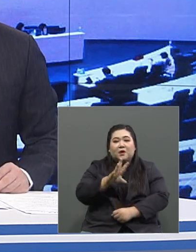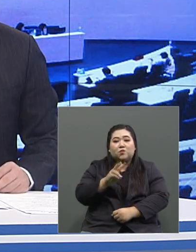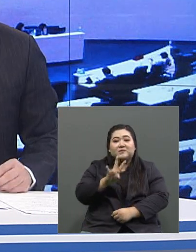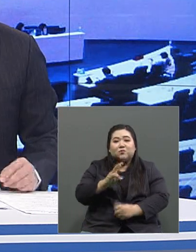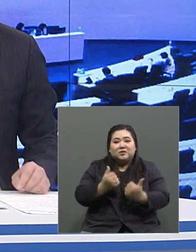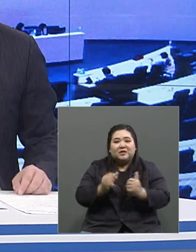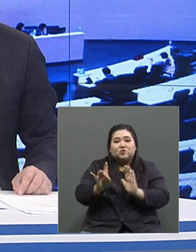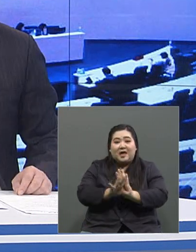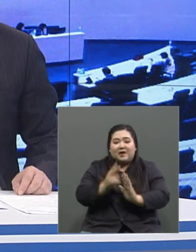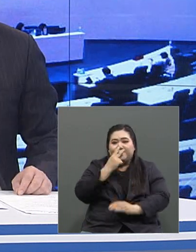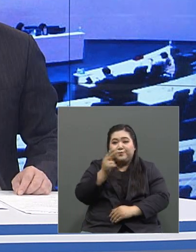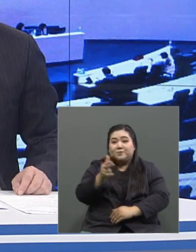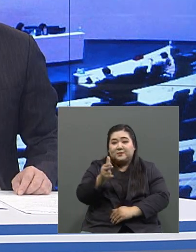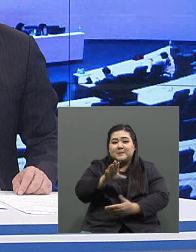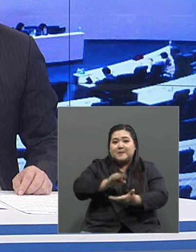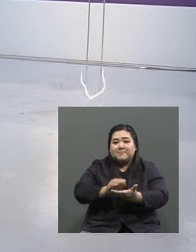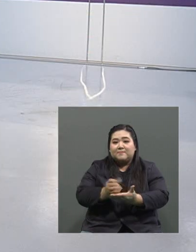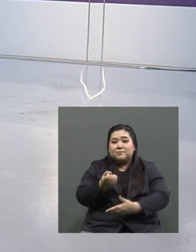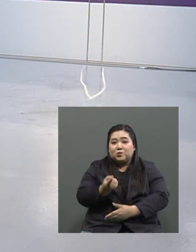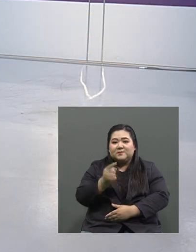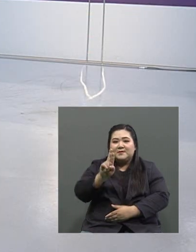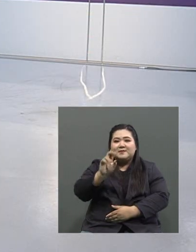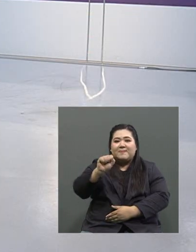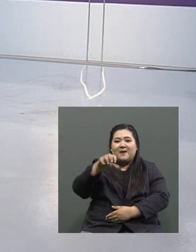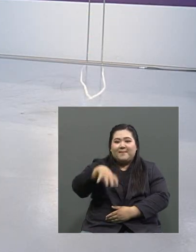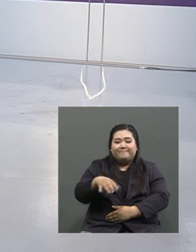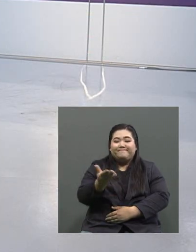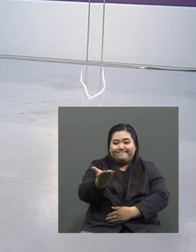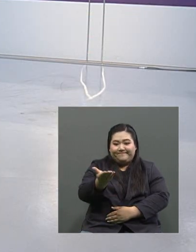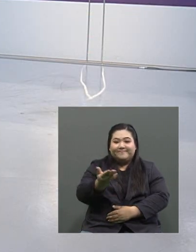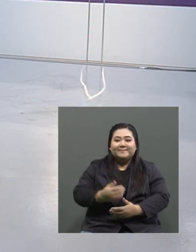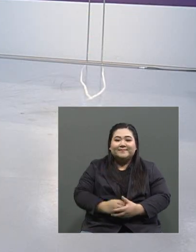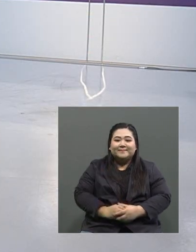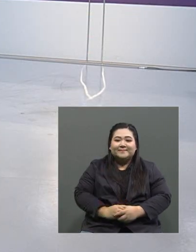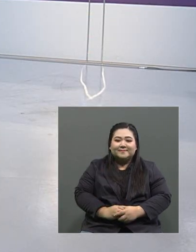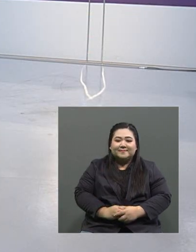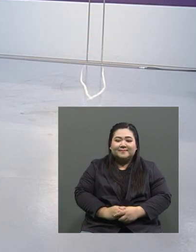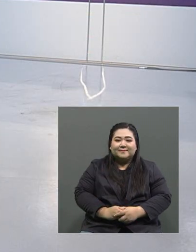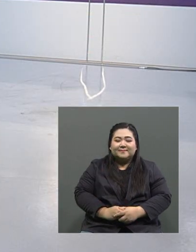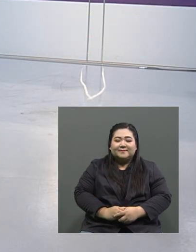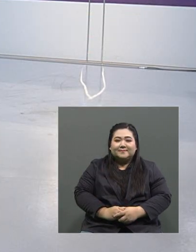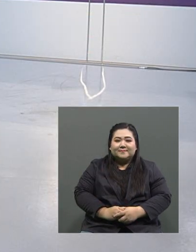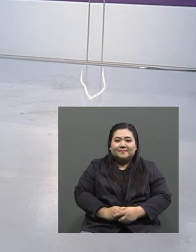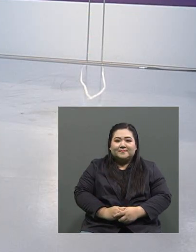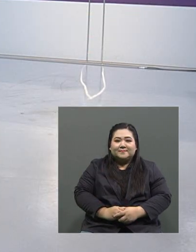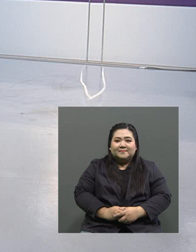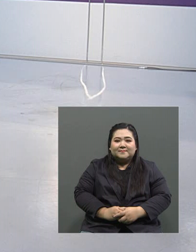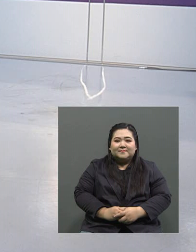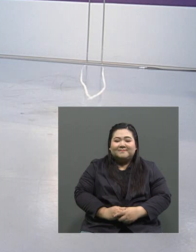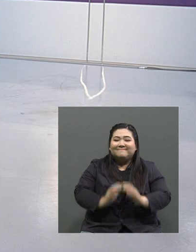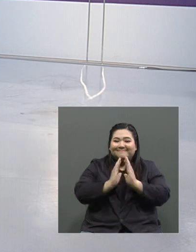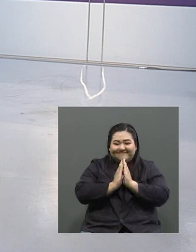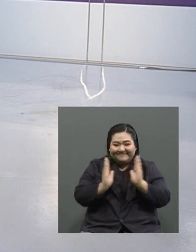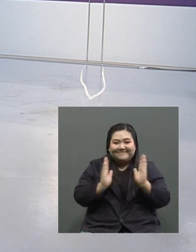วรพัฒพัทยากค่ะรายงานมาจากอาคารรัฐสภานะคะคุณวรพัฒน์คะเชิญค่ะขอบคุณคุณ